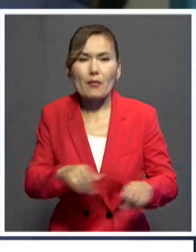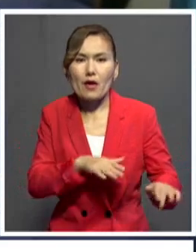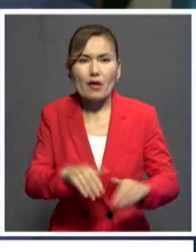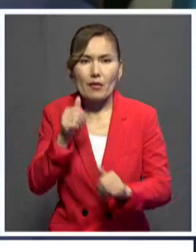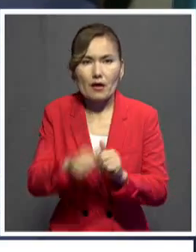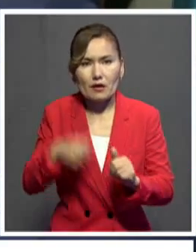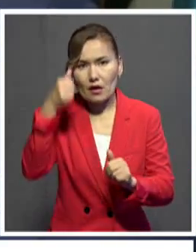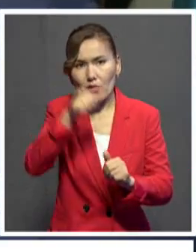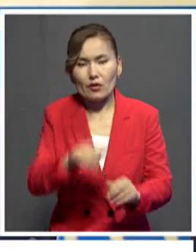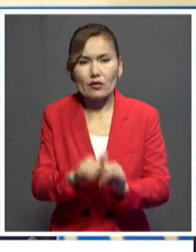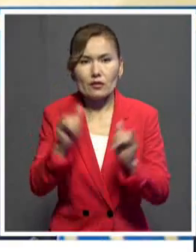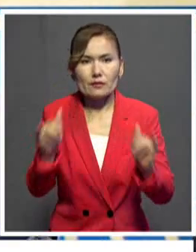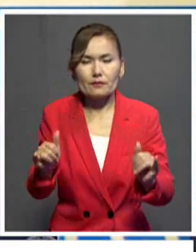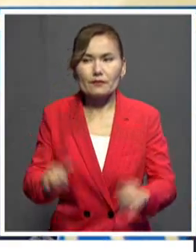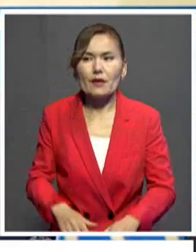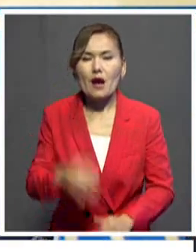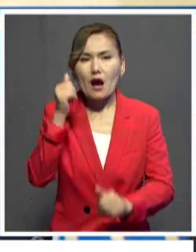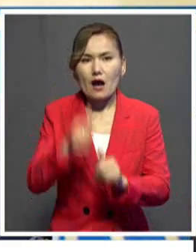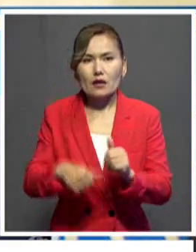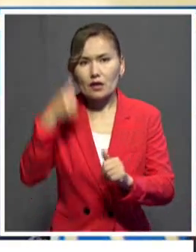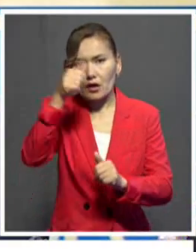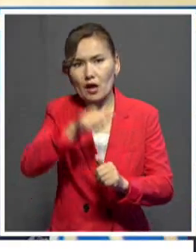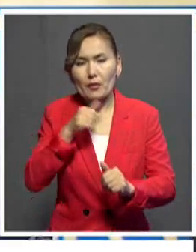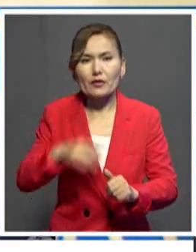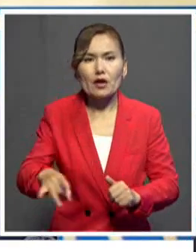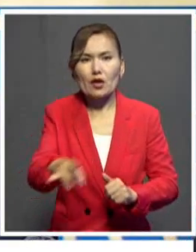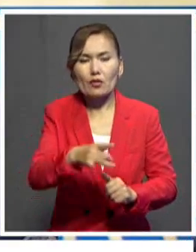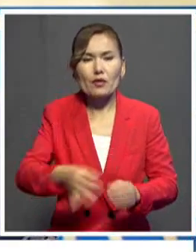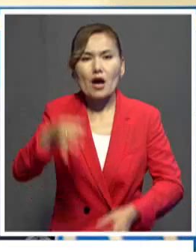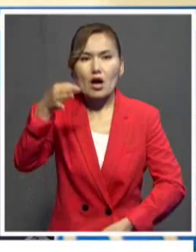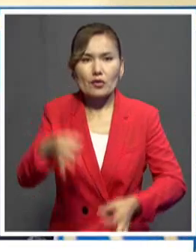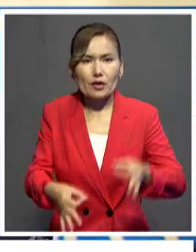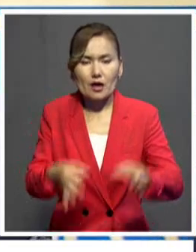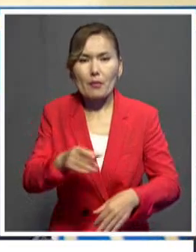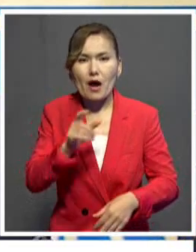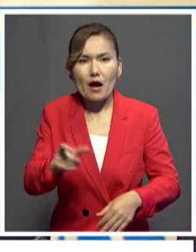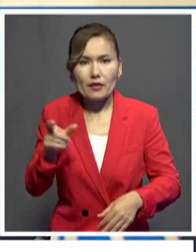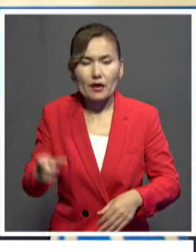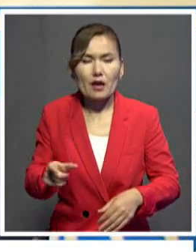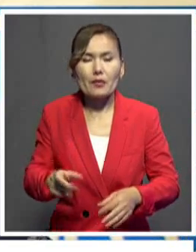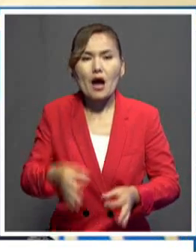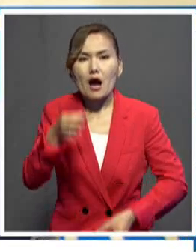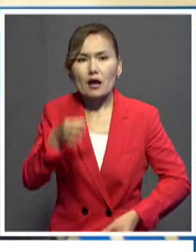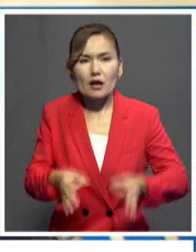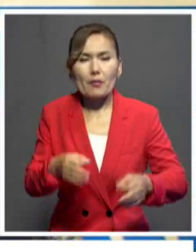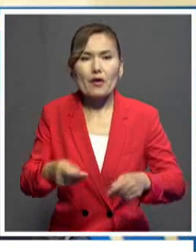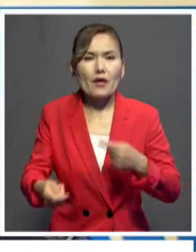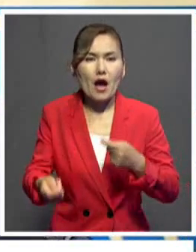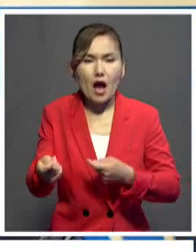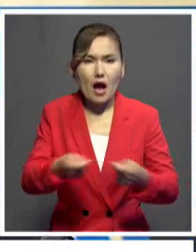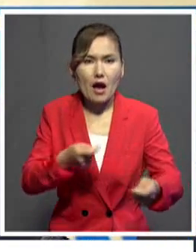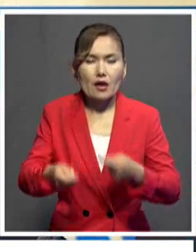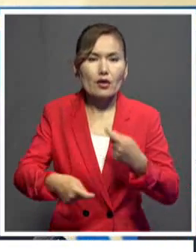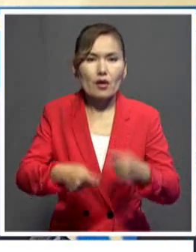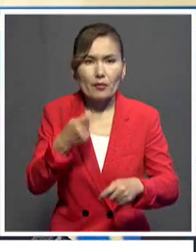жыл сайын көбейіп келеді. Жылдан жылға республика соттарында қаралып жатқан азаматтық, қылмыстық және әкімшілік құқық бұзушылық туралы